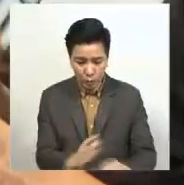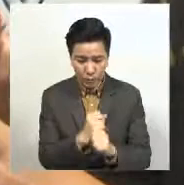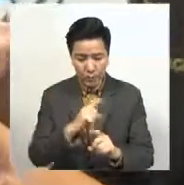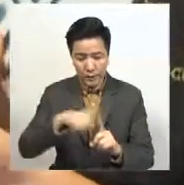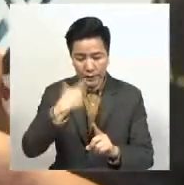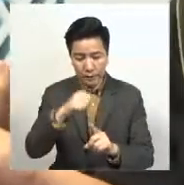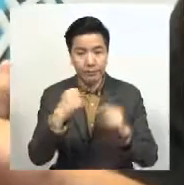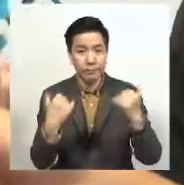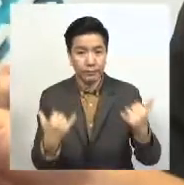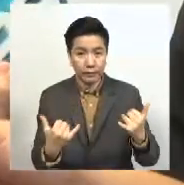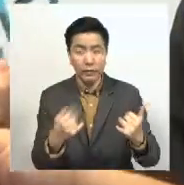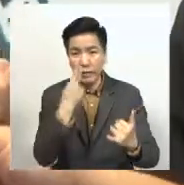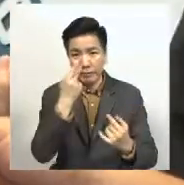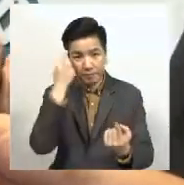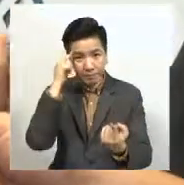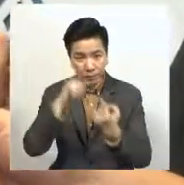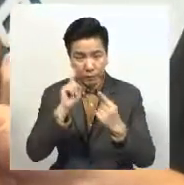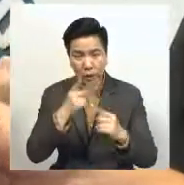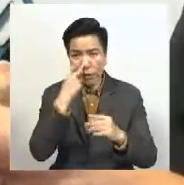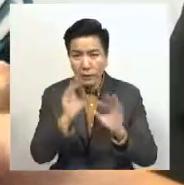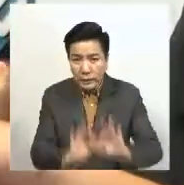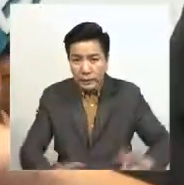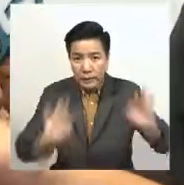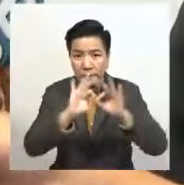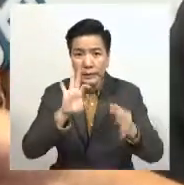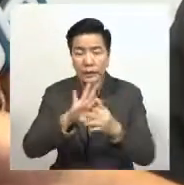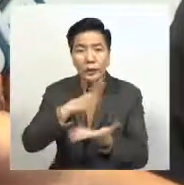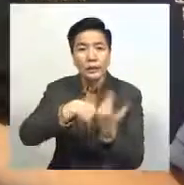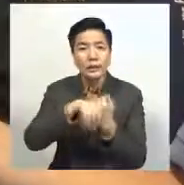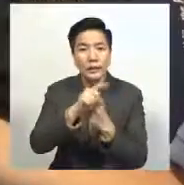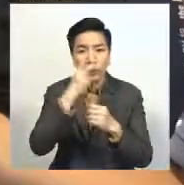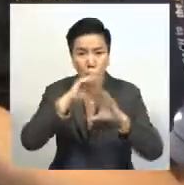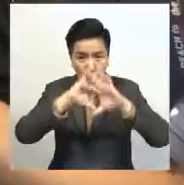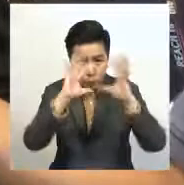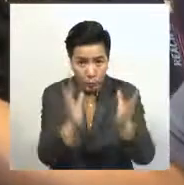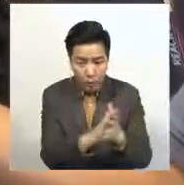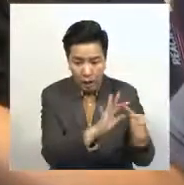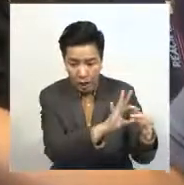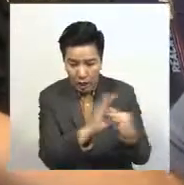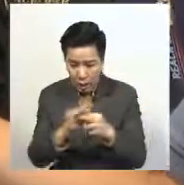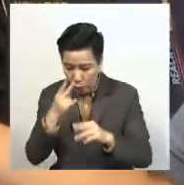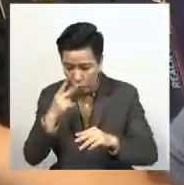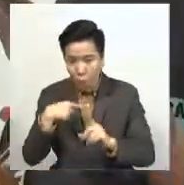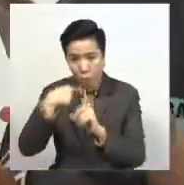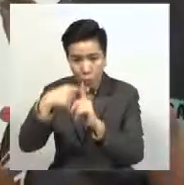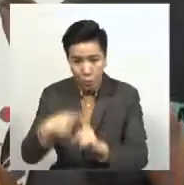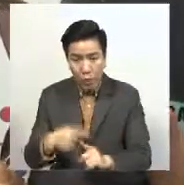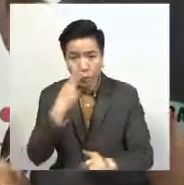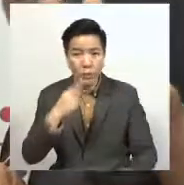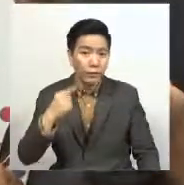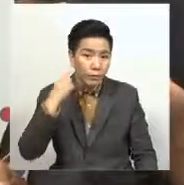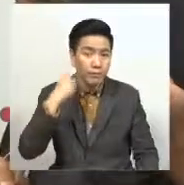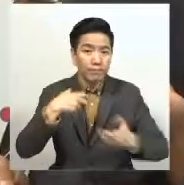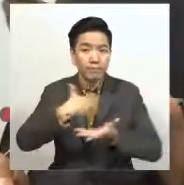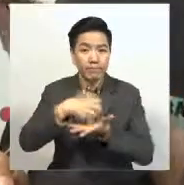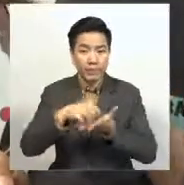ในเดือนตุลาคมนี้ซึ่งต้องนำปัจจัยด้านภาวะเศรษฐกิจโดยภาพรวมเนี่ยมาพิจารณาประกอบด้วยค่ะเอาไปฟังเสีย